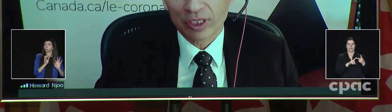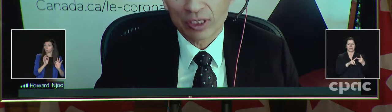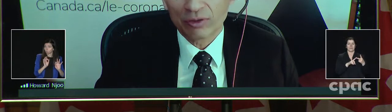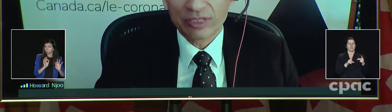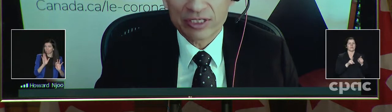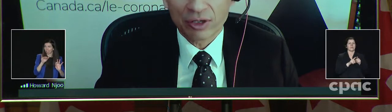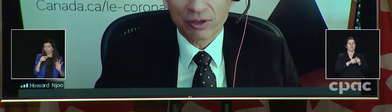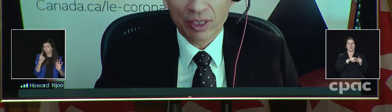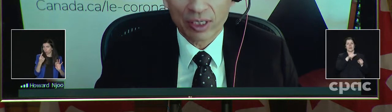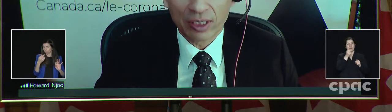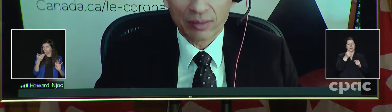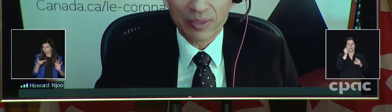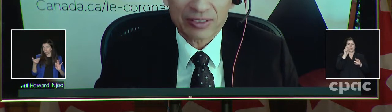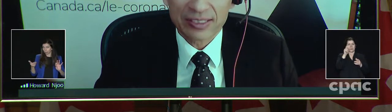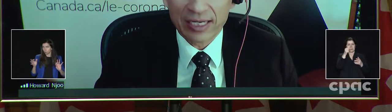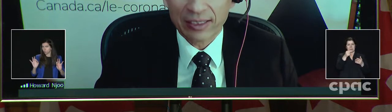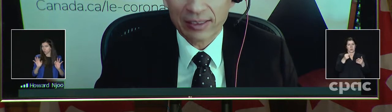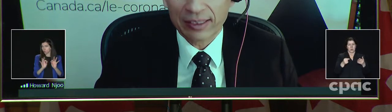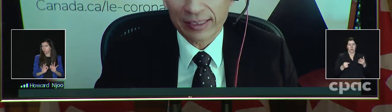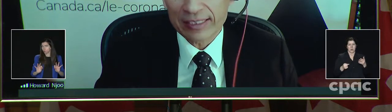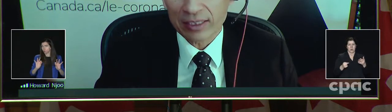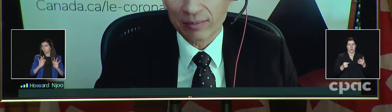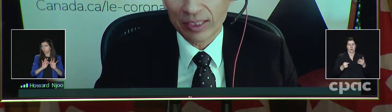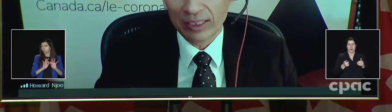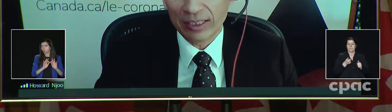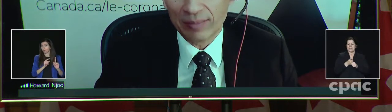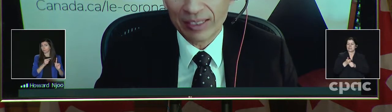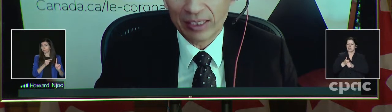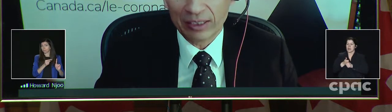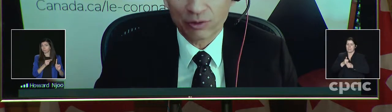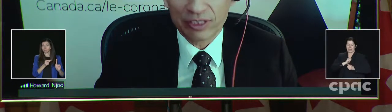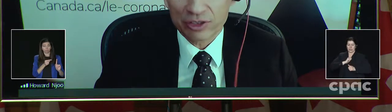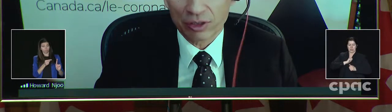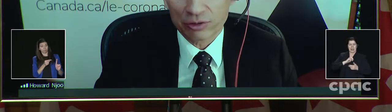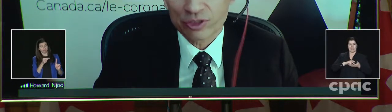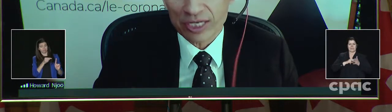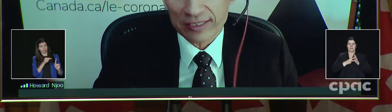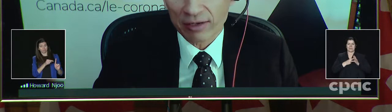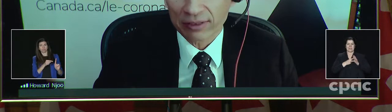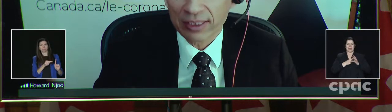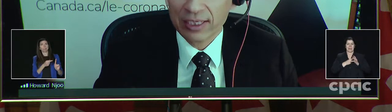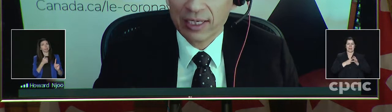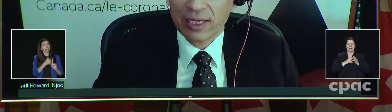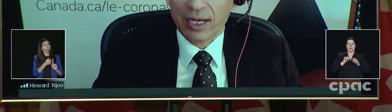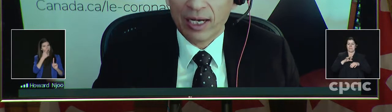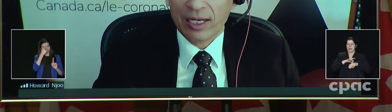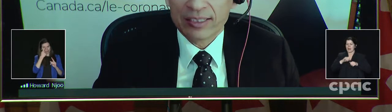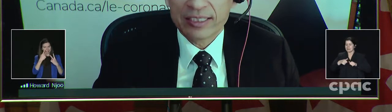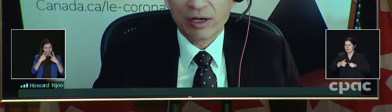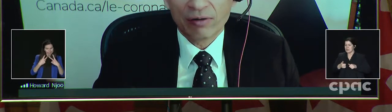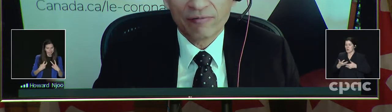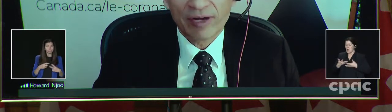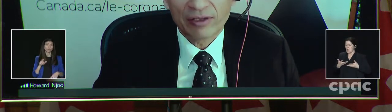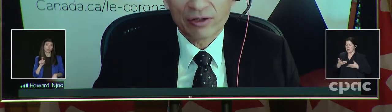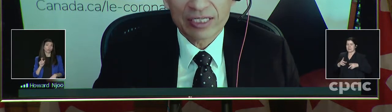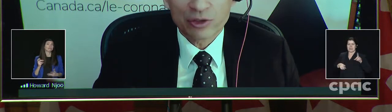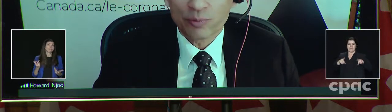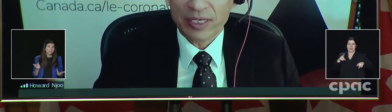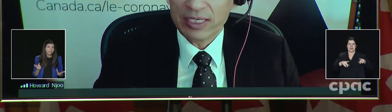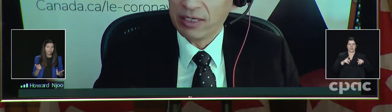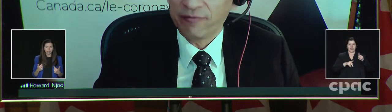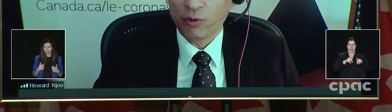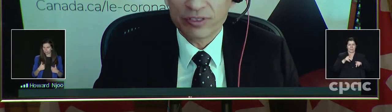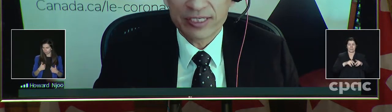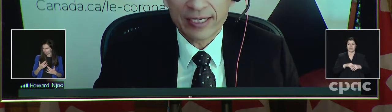les autres conditions personnelles de risque, comme des conditions sous-jacentes. Si on va dans des